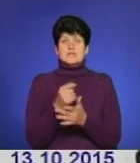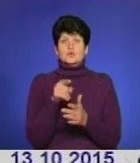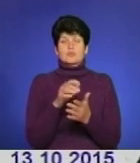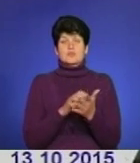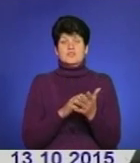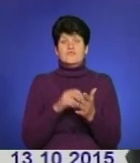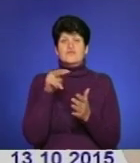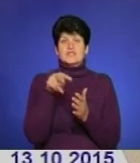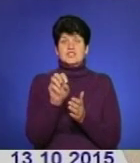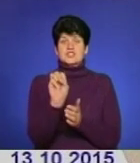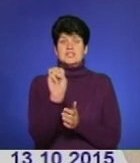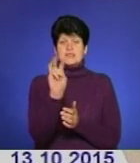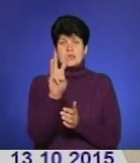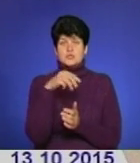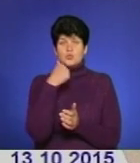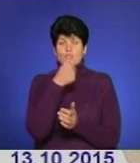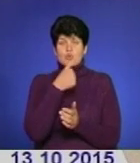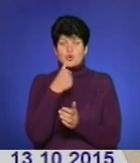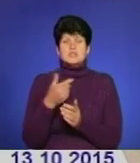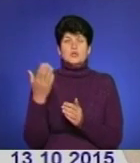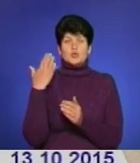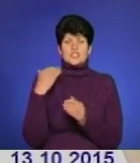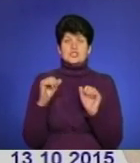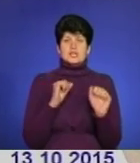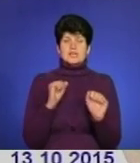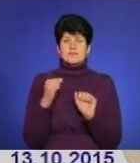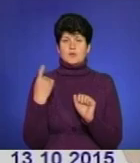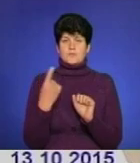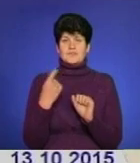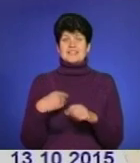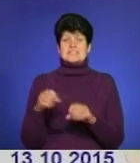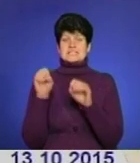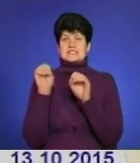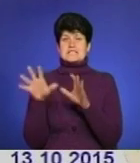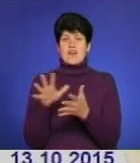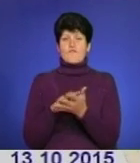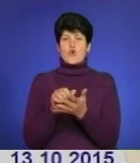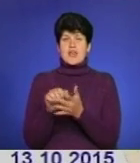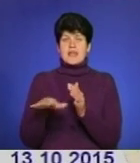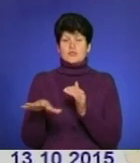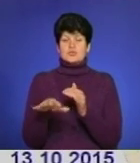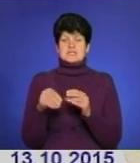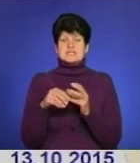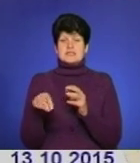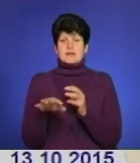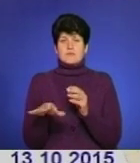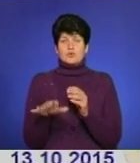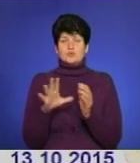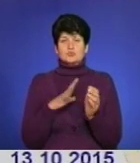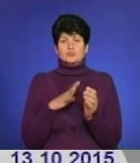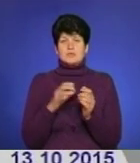У 2013 році тодішній керівник краю здав в оренду земельну ділянку, що належала